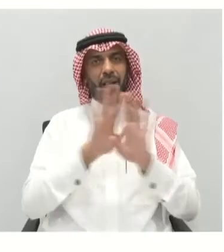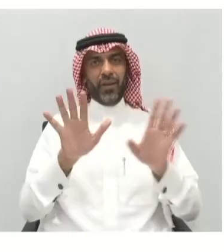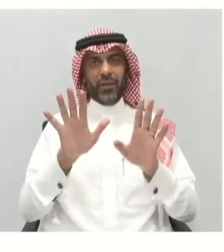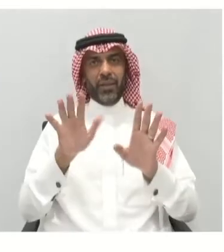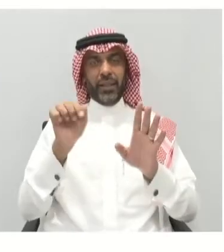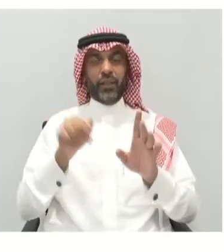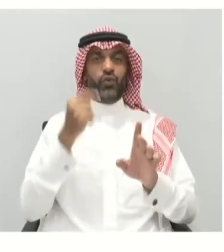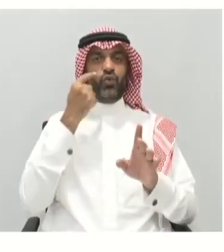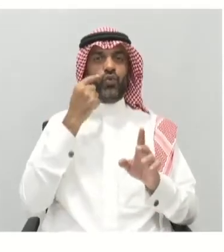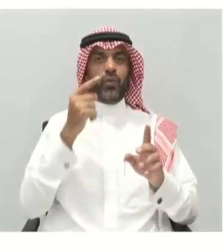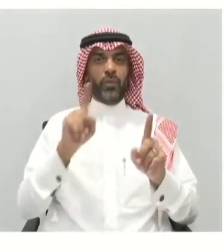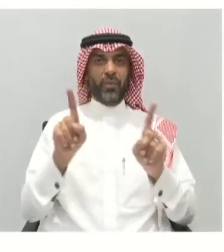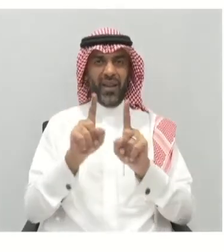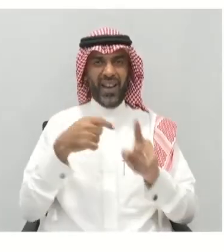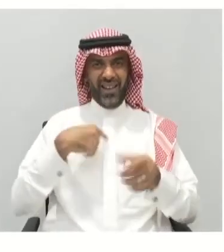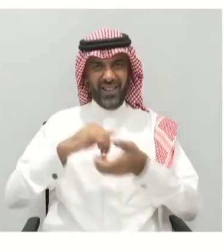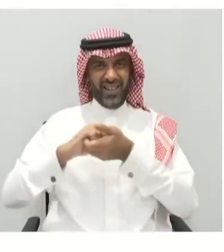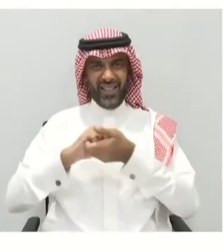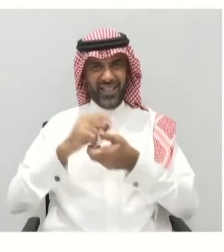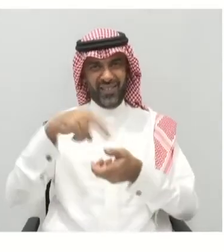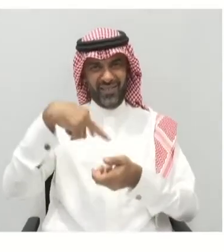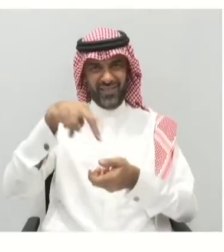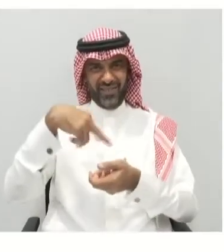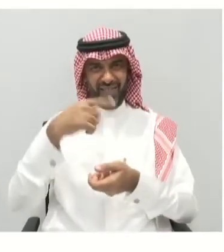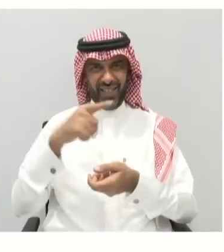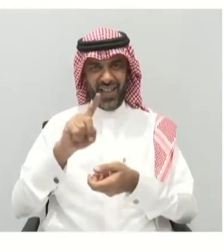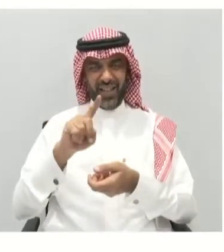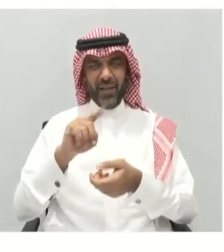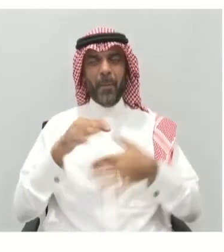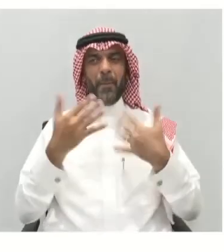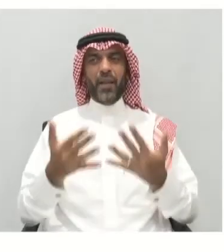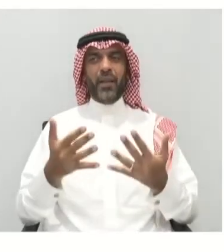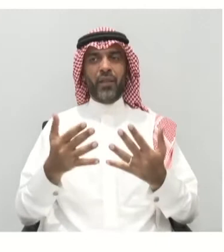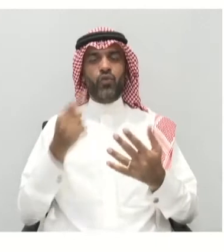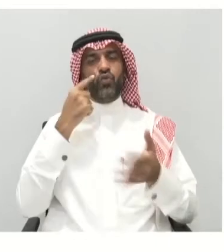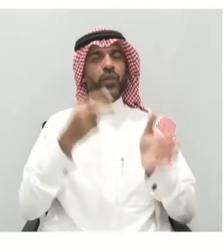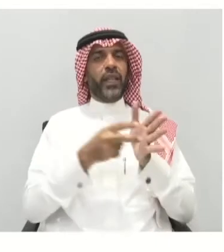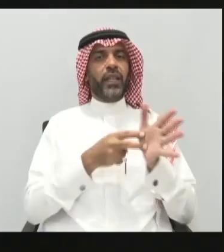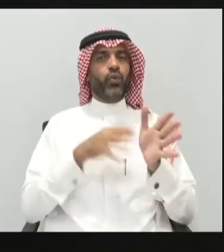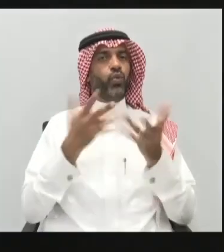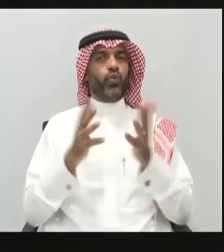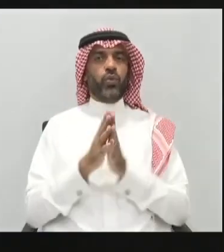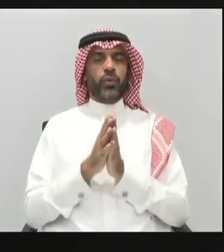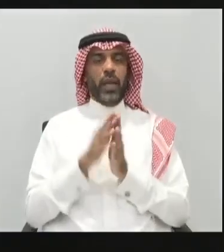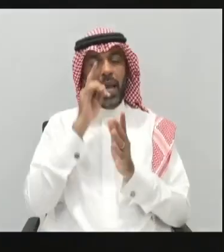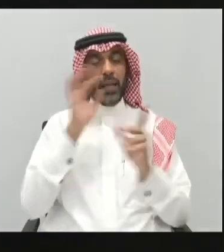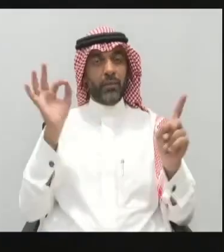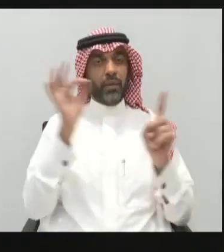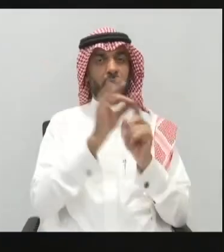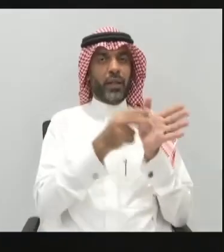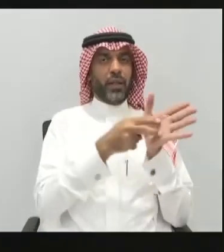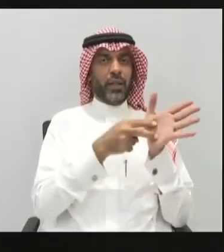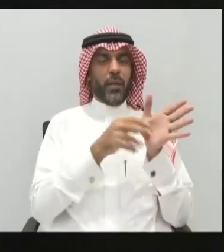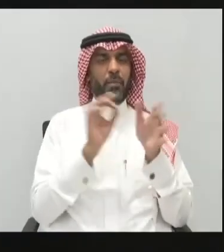انا وانت كاصدقاء داخل الفصل او في مجموعه واحده ناتي الى النتيجه يجب ان نصل الى نتيجه مثلا